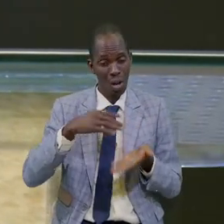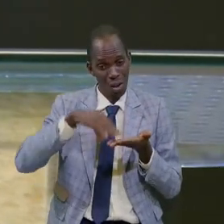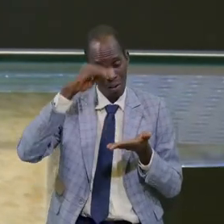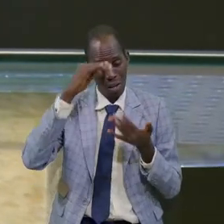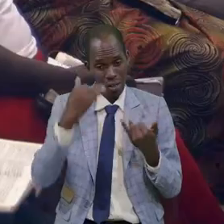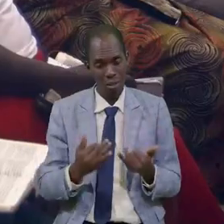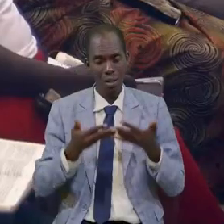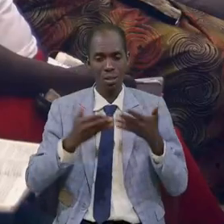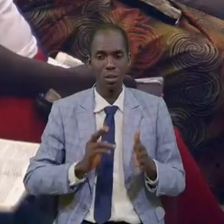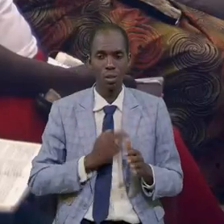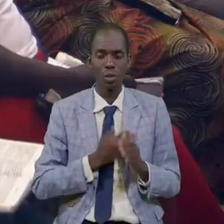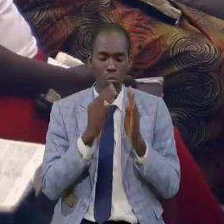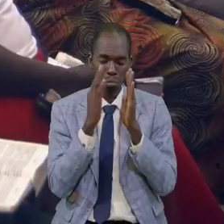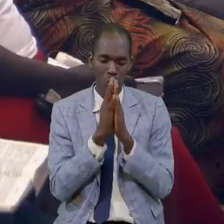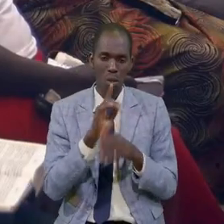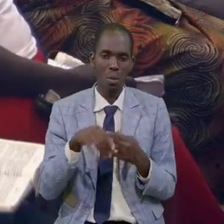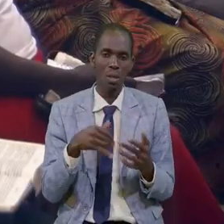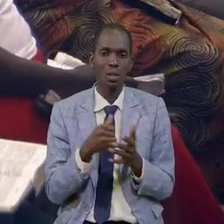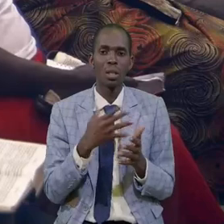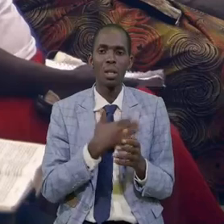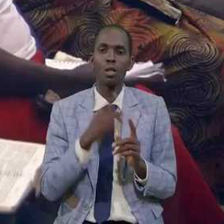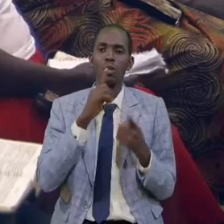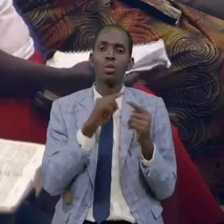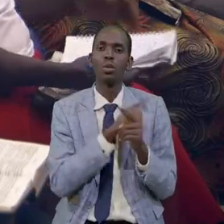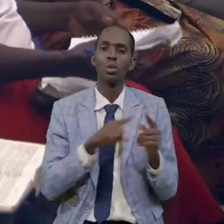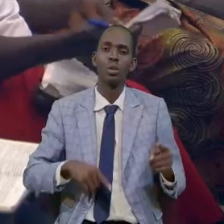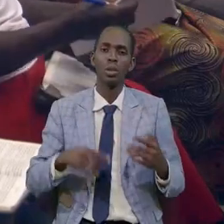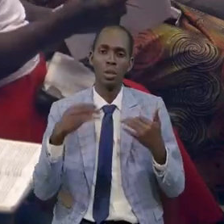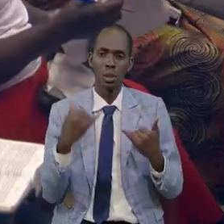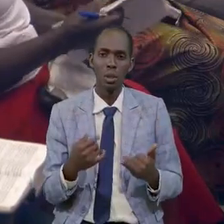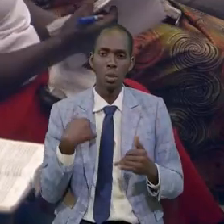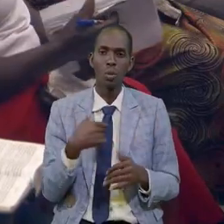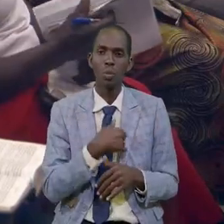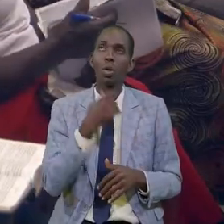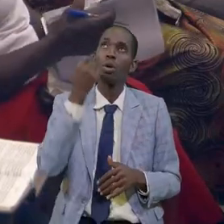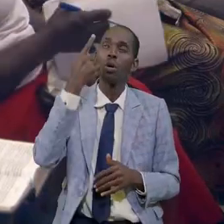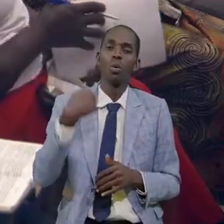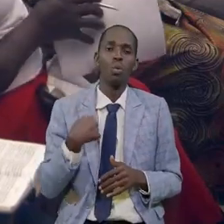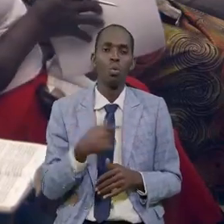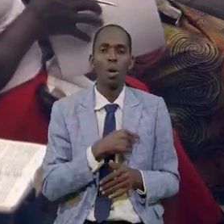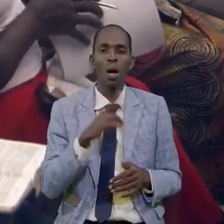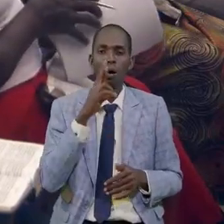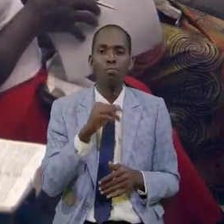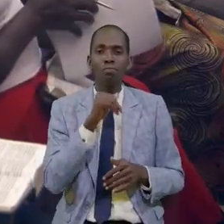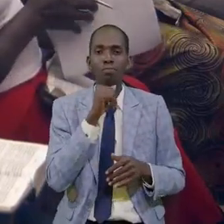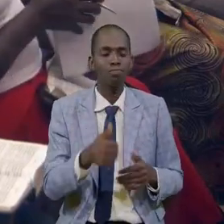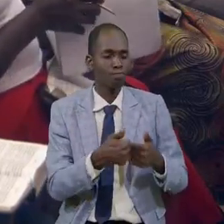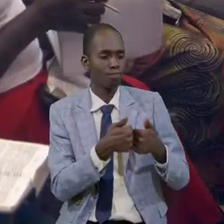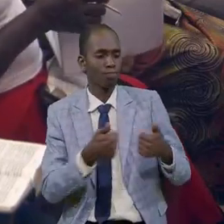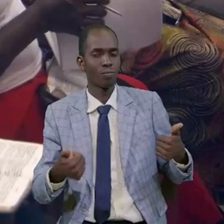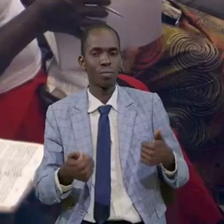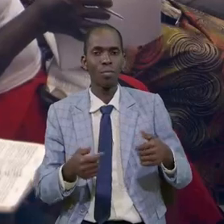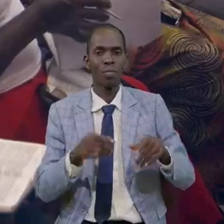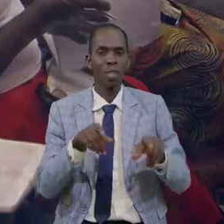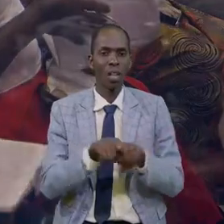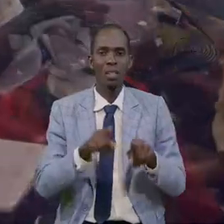cœur et nous allons aller au Seigneur en prière. On dit Seigneur, maintenant on comprend, on n'est pas isolé, on n'est pas un